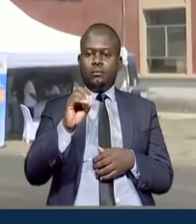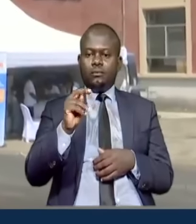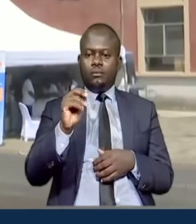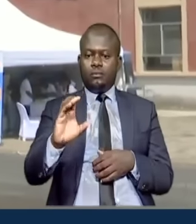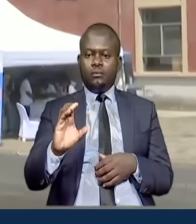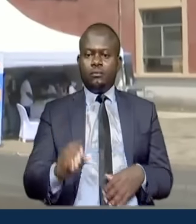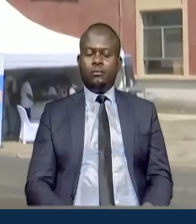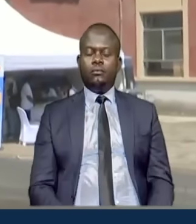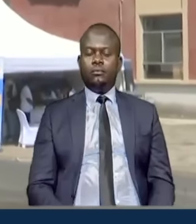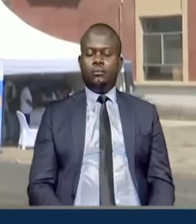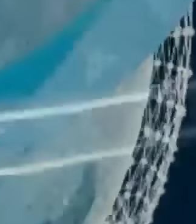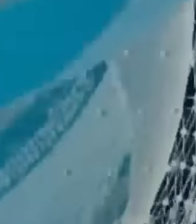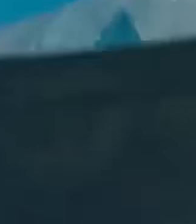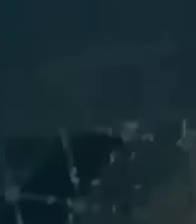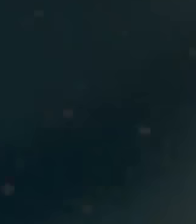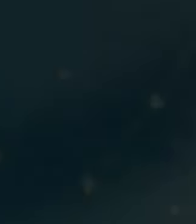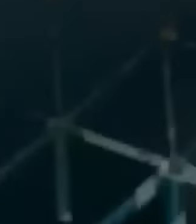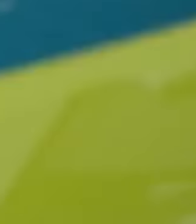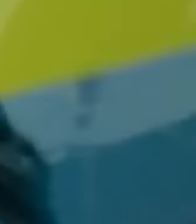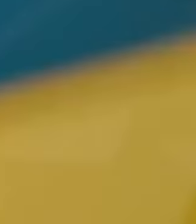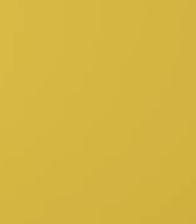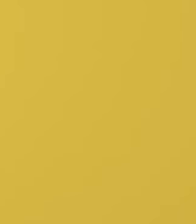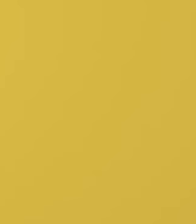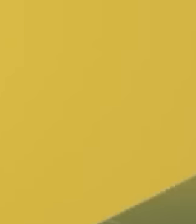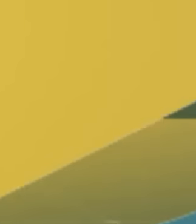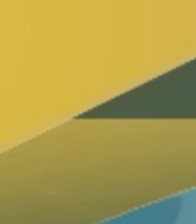Patience Ishimwe mu karere ka Musanze.